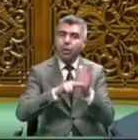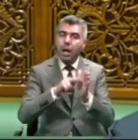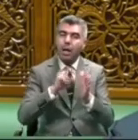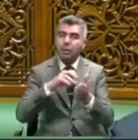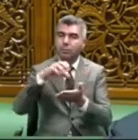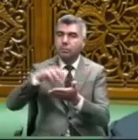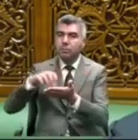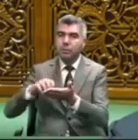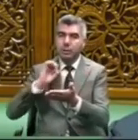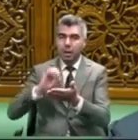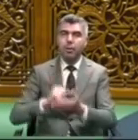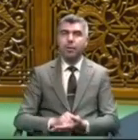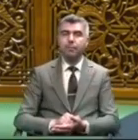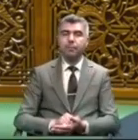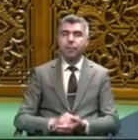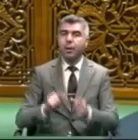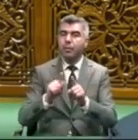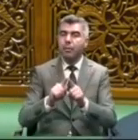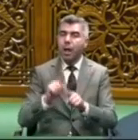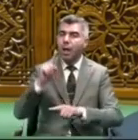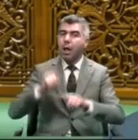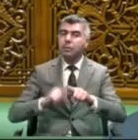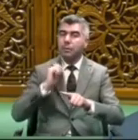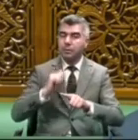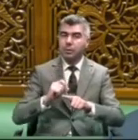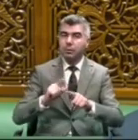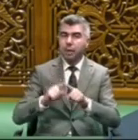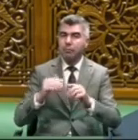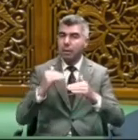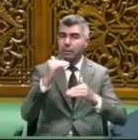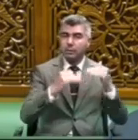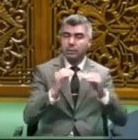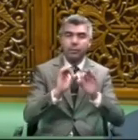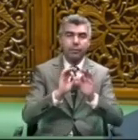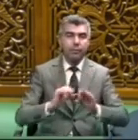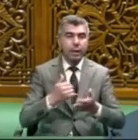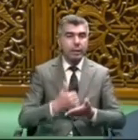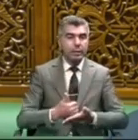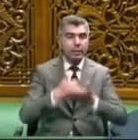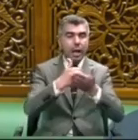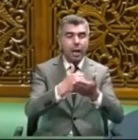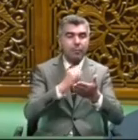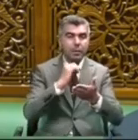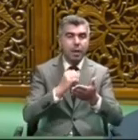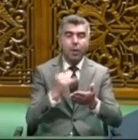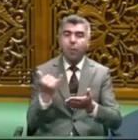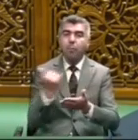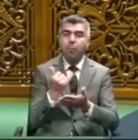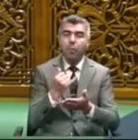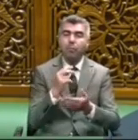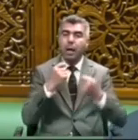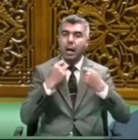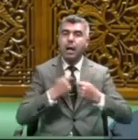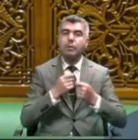خصوصياتها مع عدم الارتكاز على مجال دون اخر لدعم الاستثمار الخاص الذي اكد فيه السيد رئيس